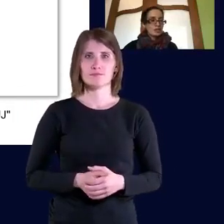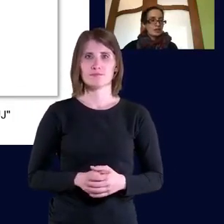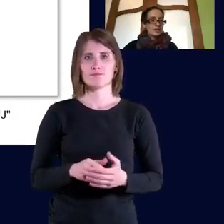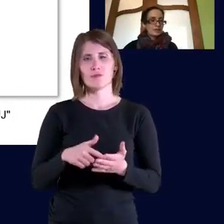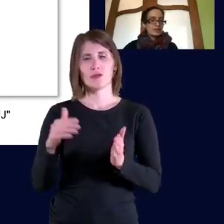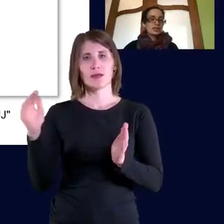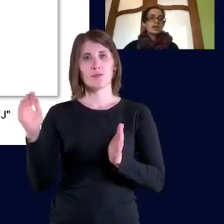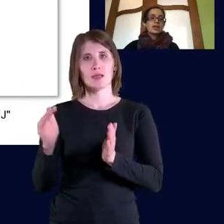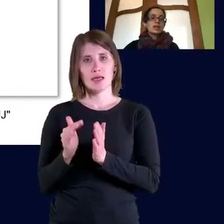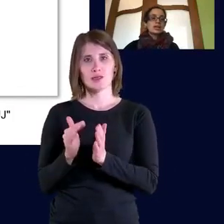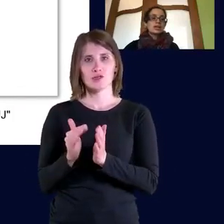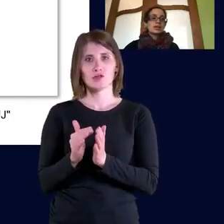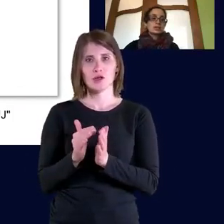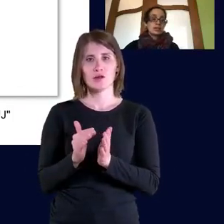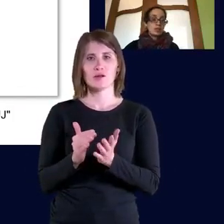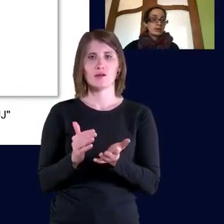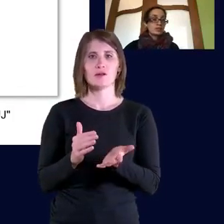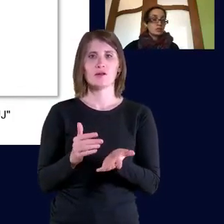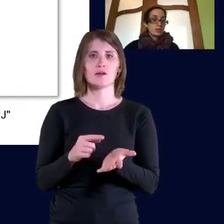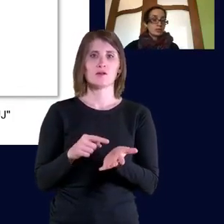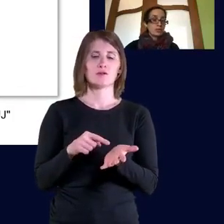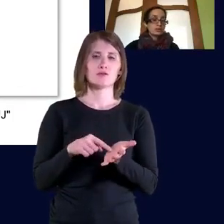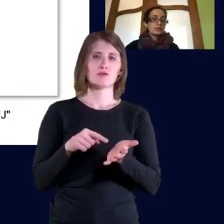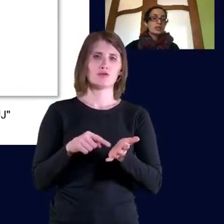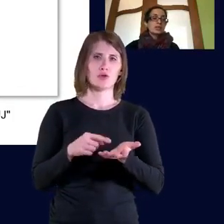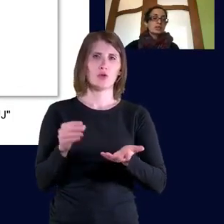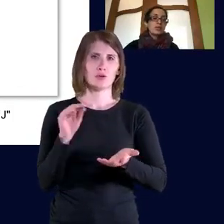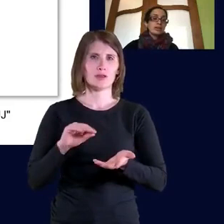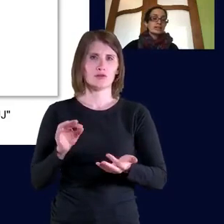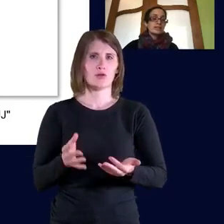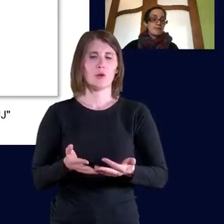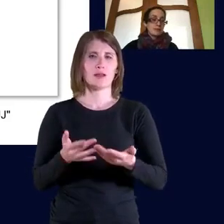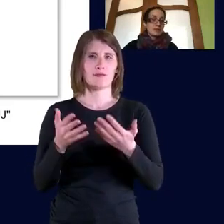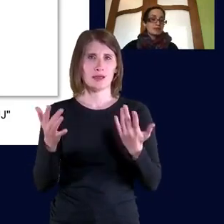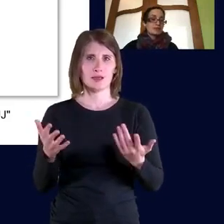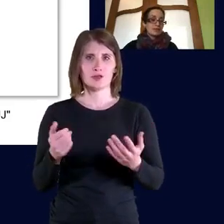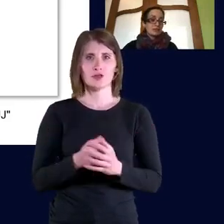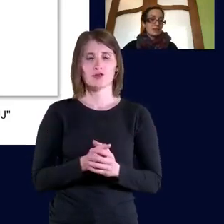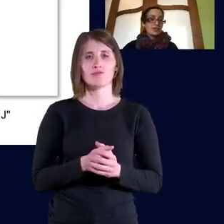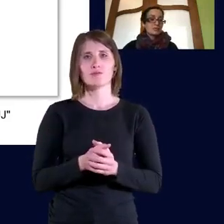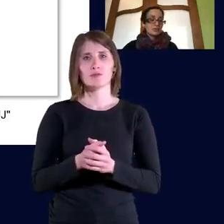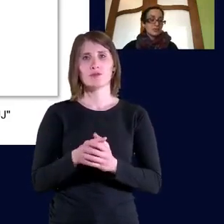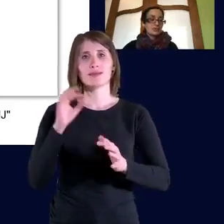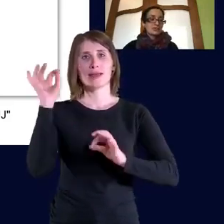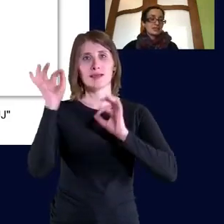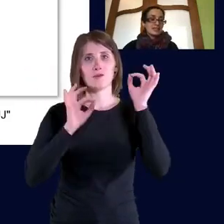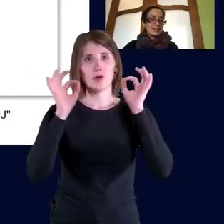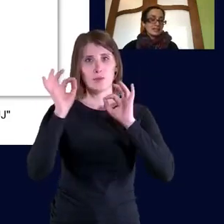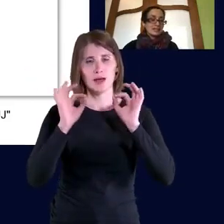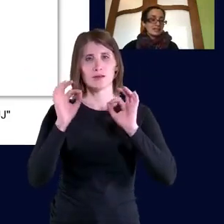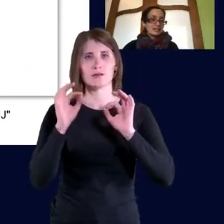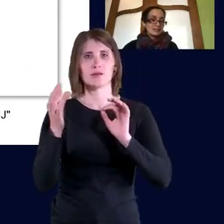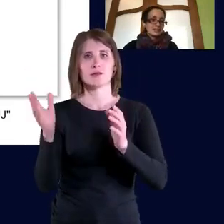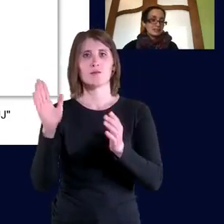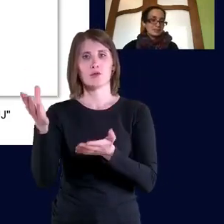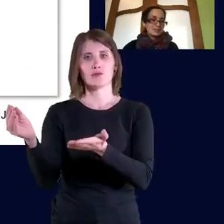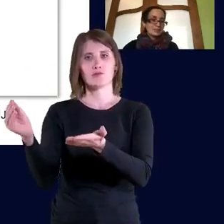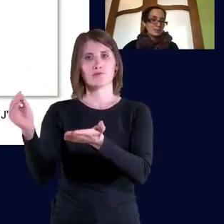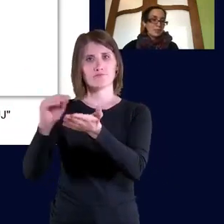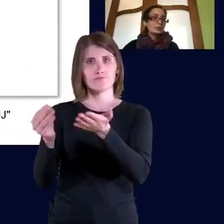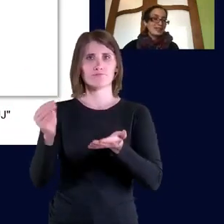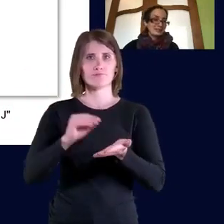mniejsze grafiki takie bardziej uproszczone i kolejne informacje dostać dodaliśmy w kolejnych